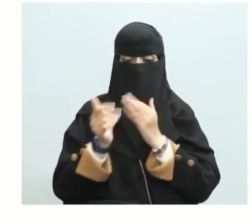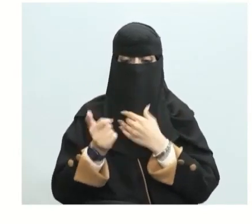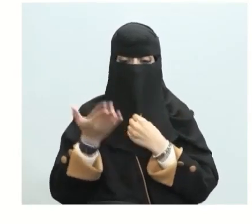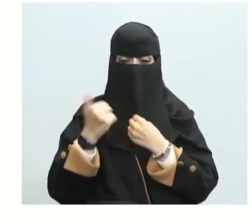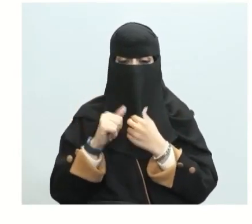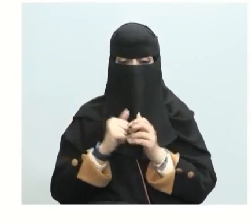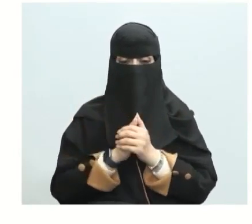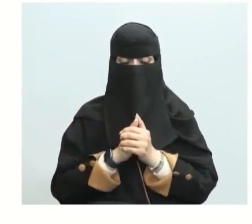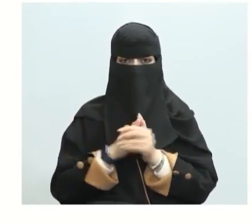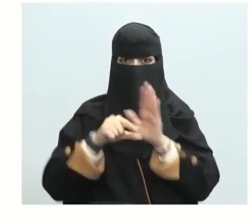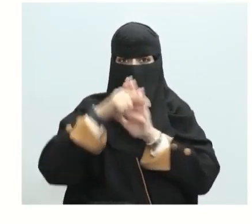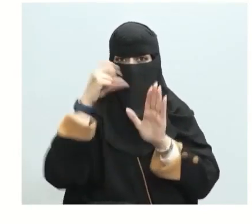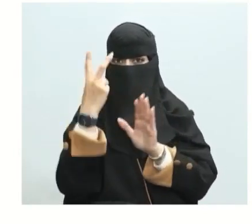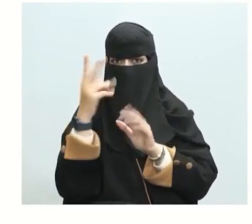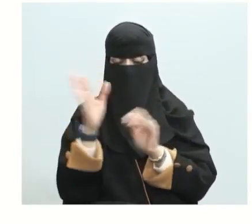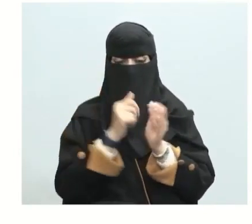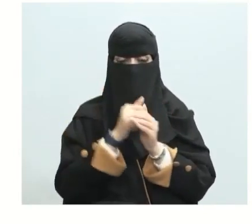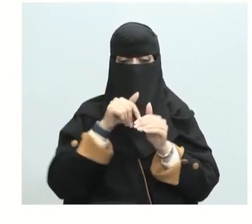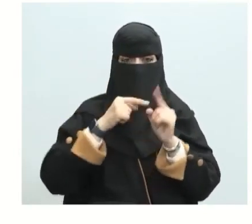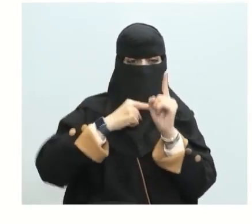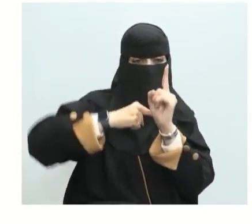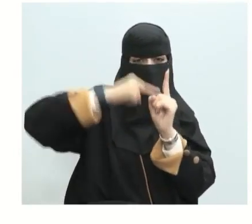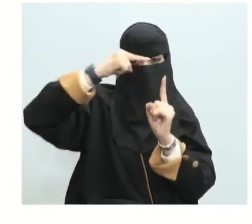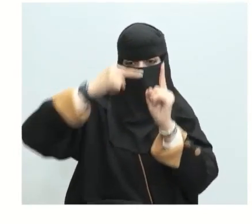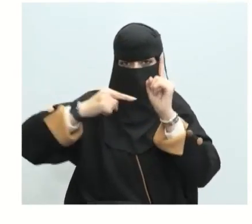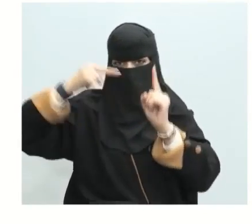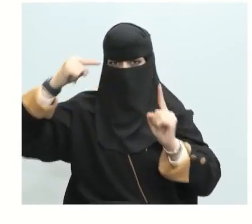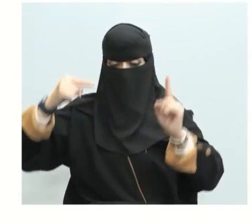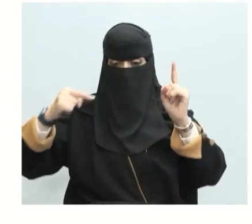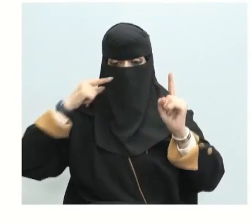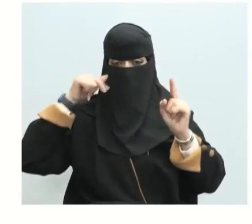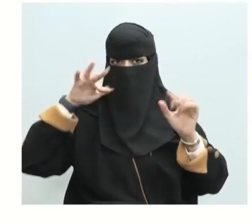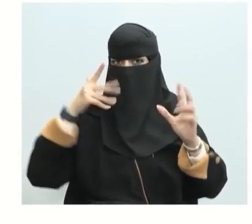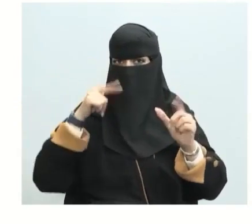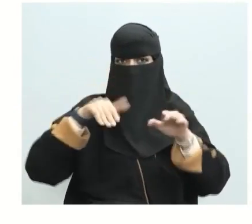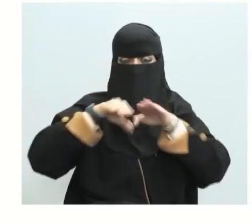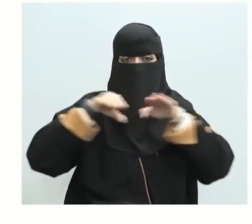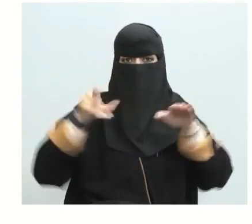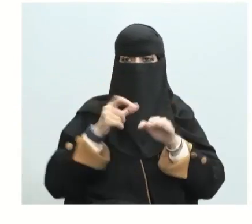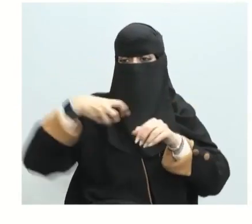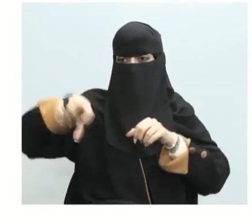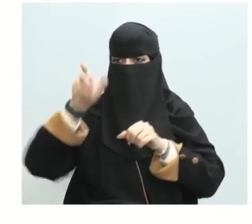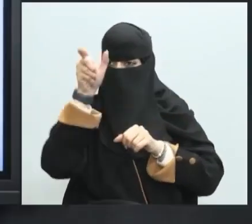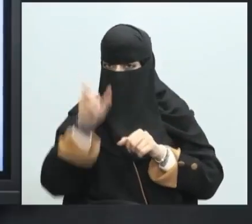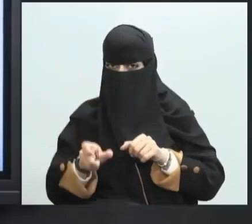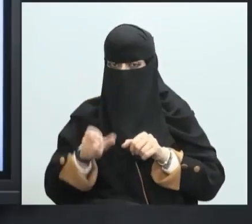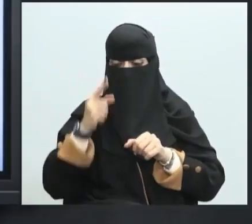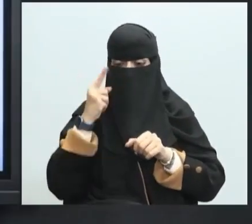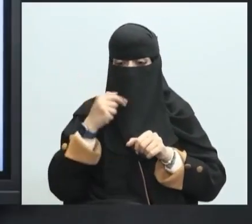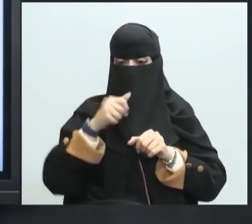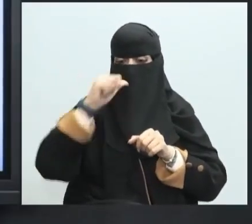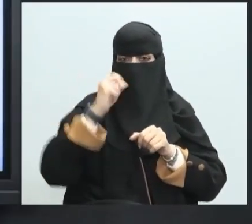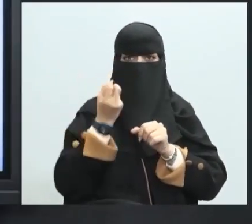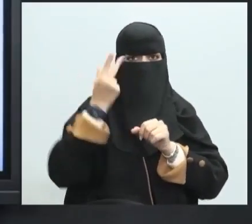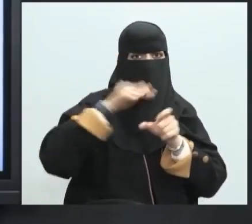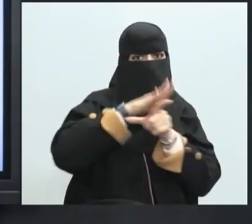جميل الموضوع الثاني هنا متوسط نصيب الفرد والفكره اليومي من المياه في المملكه وهذا هو النموذج او